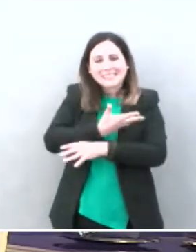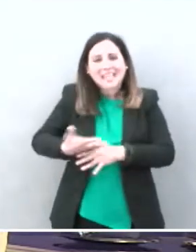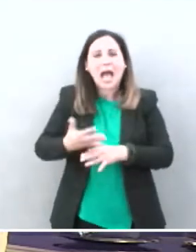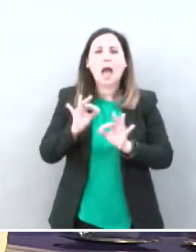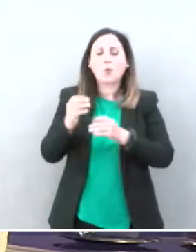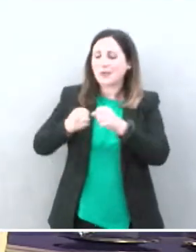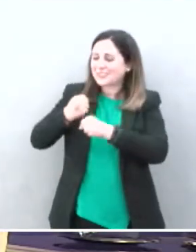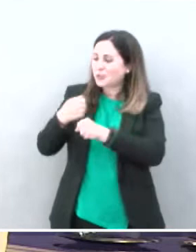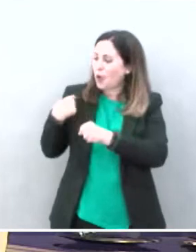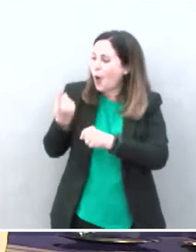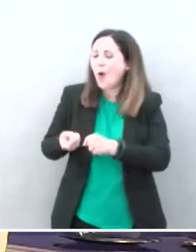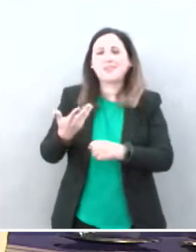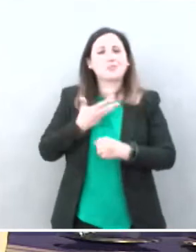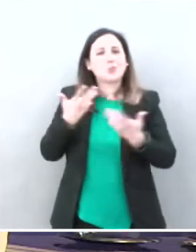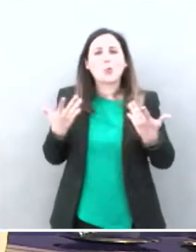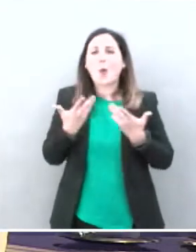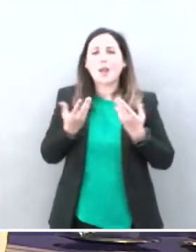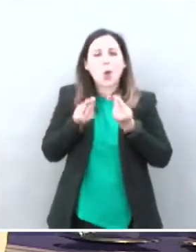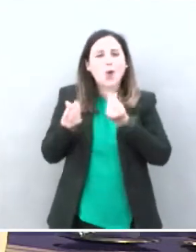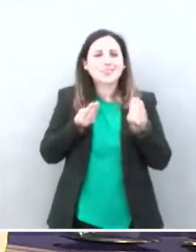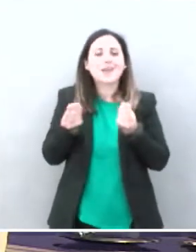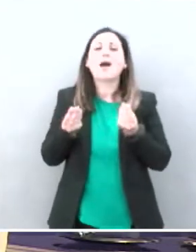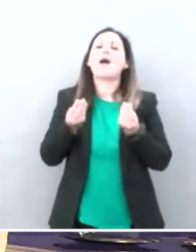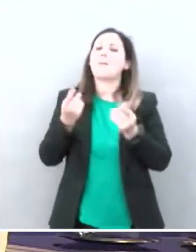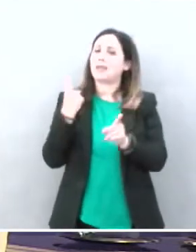storia, su cui però dobbiamo attrezzarci,